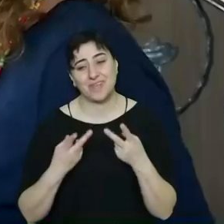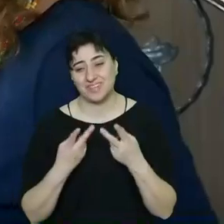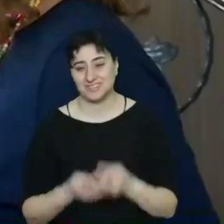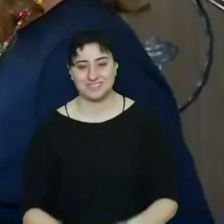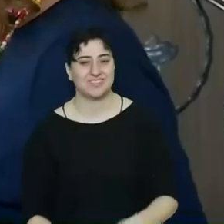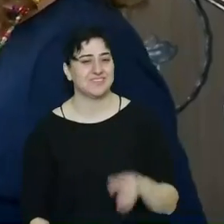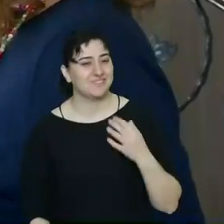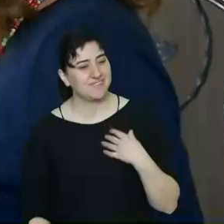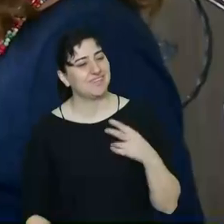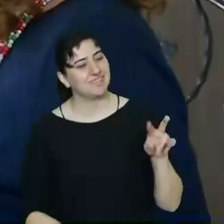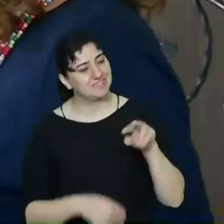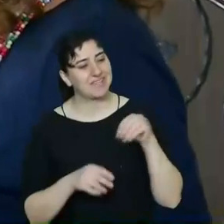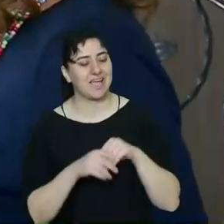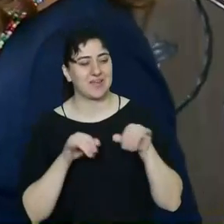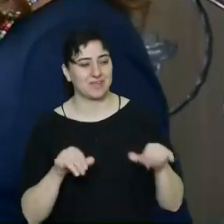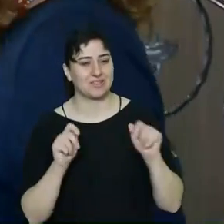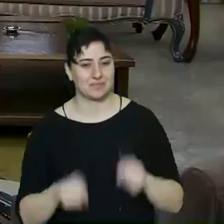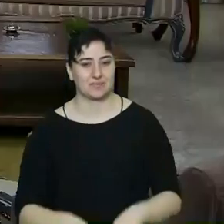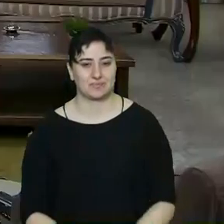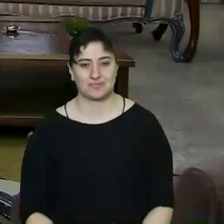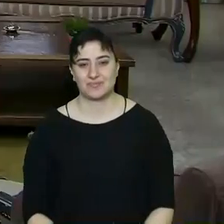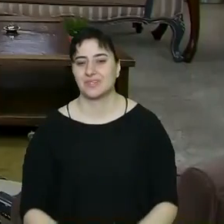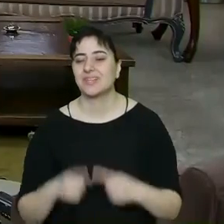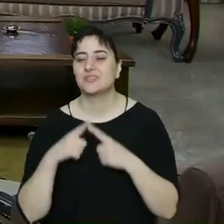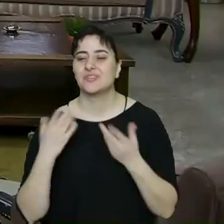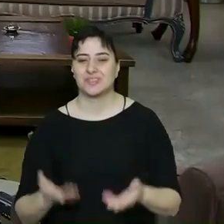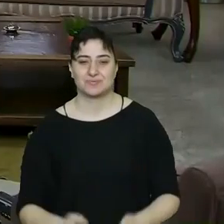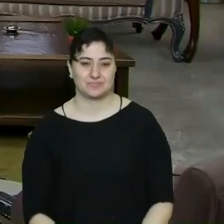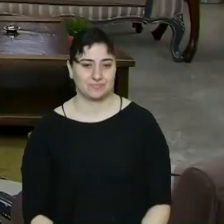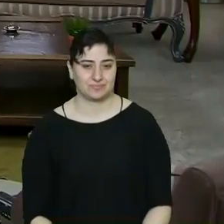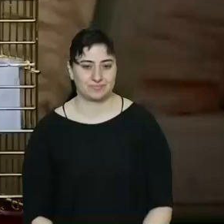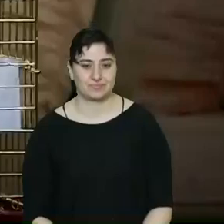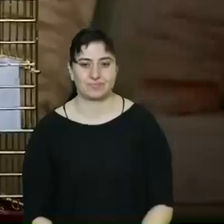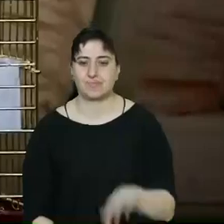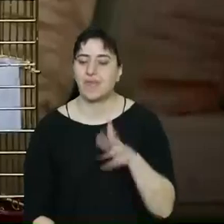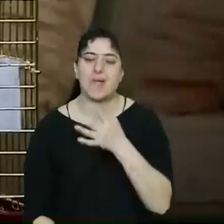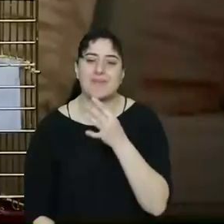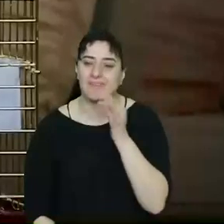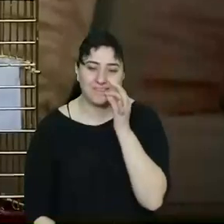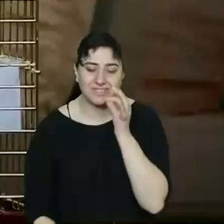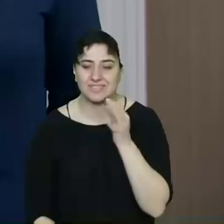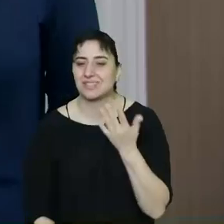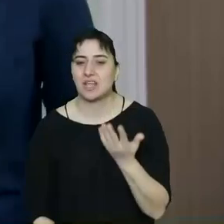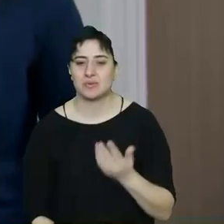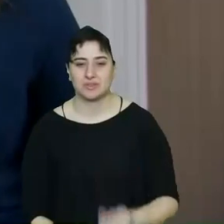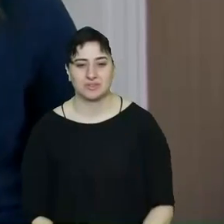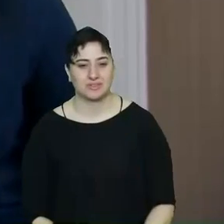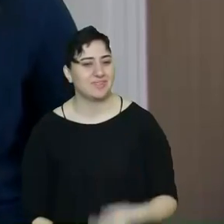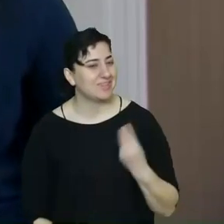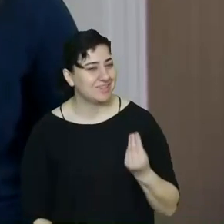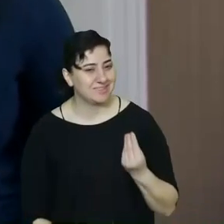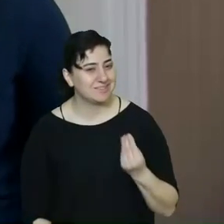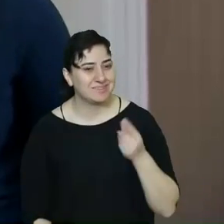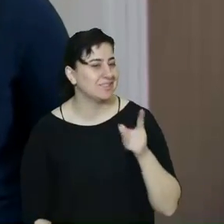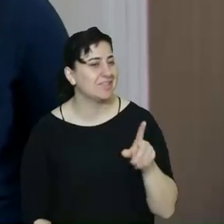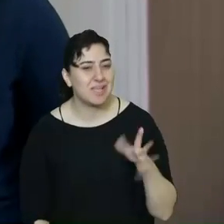açıkçası. Tamam olur o zaman, ben ikisini de yaparım. Teşekkür ederim. Ne haber fıstık? Ne haber fıstık?